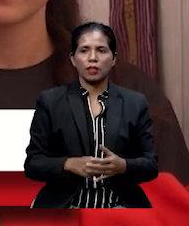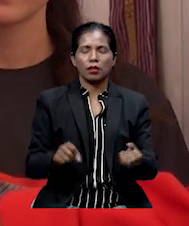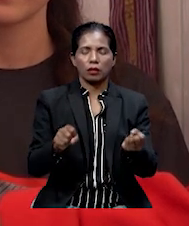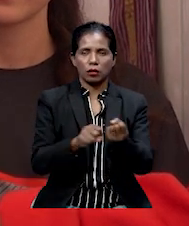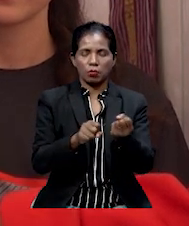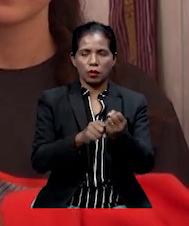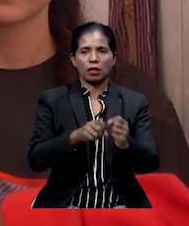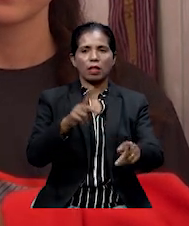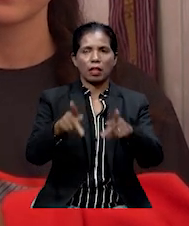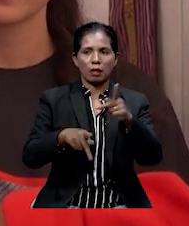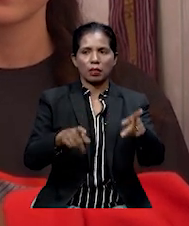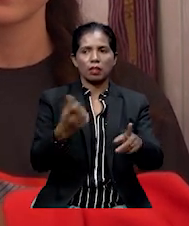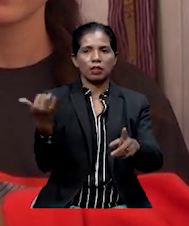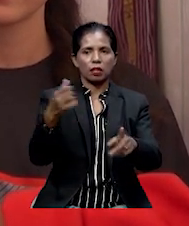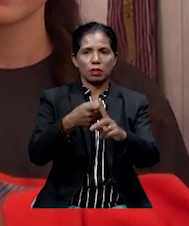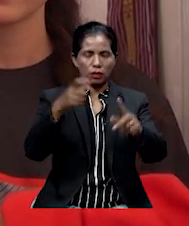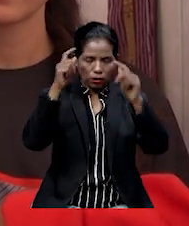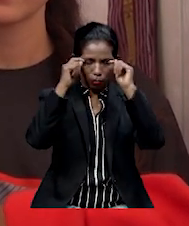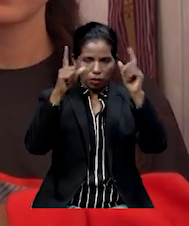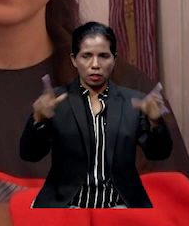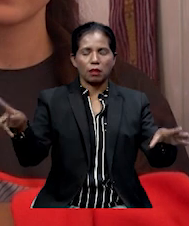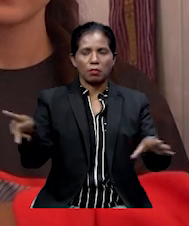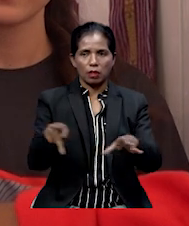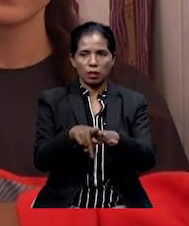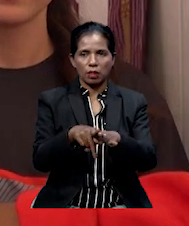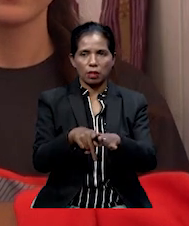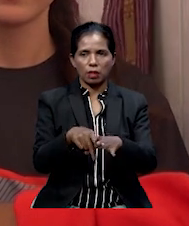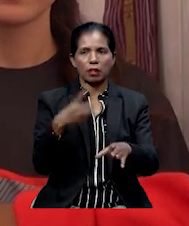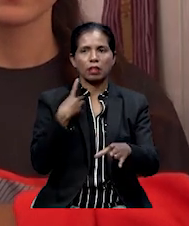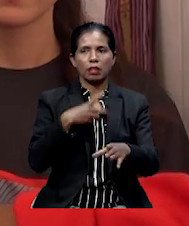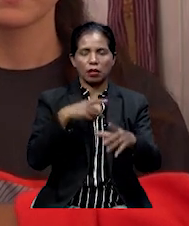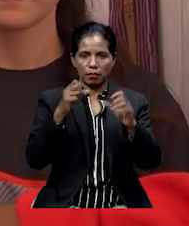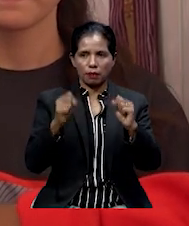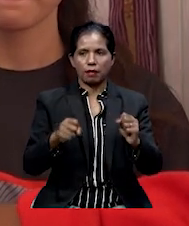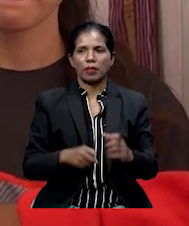pembalap-pembalap dari Timor Leste untuk berpartisipasi, yang tadinya mungkin